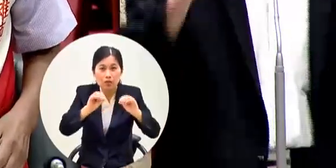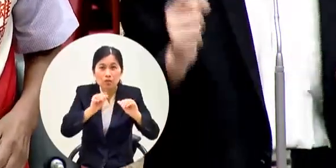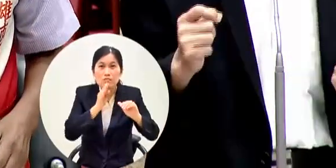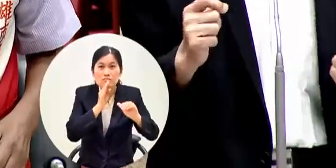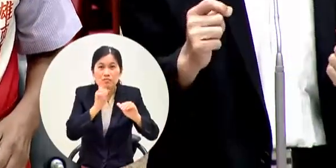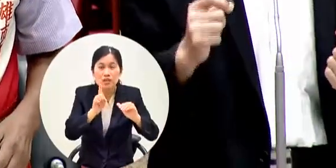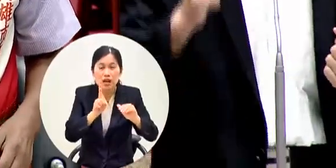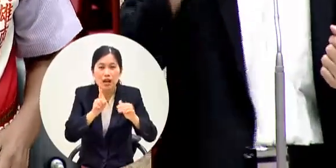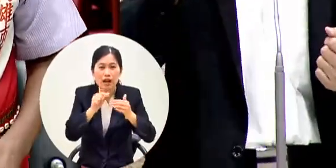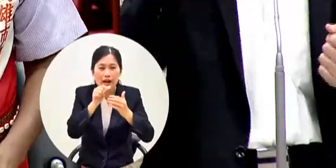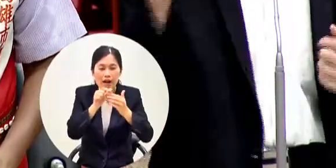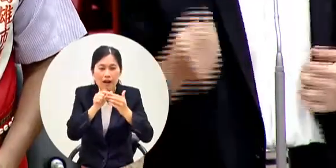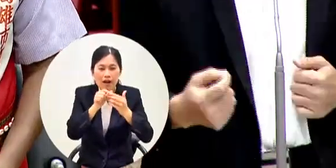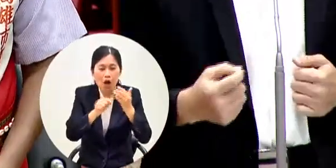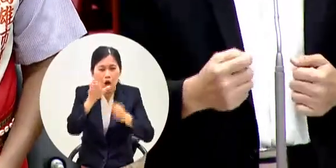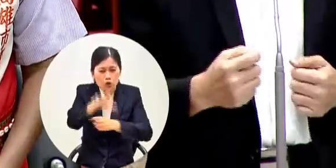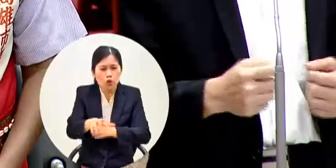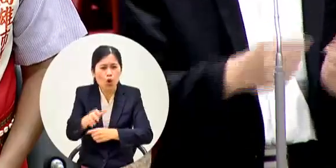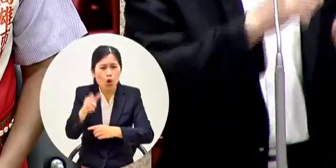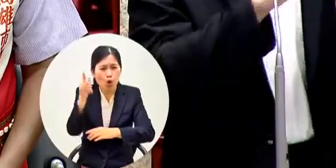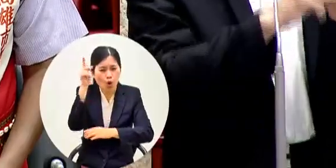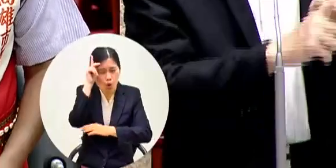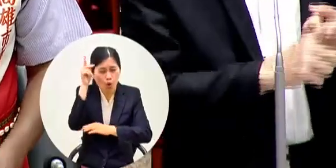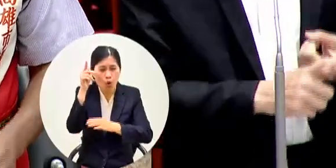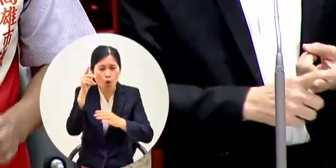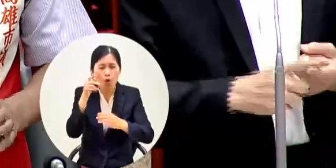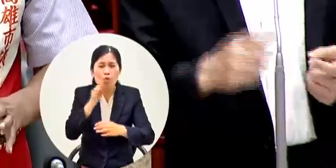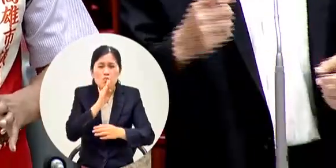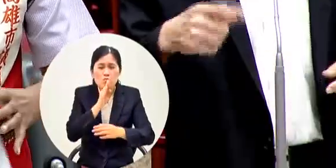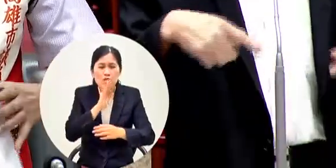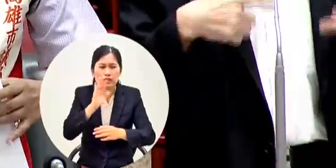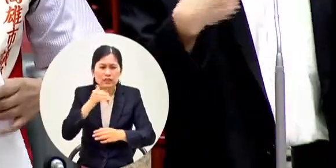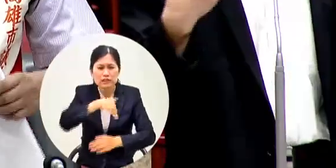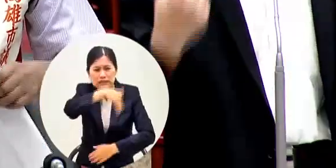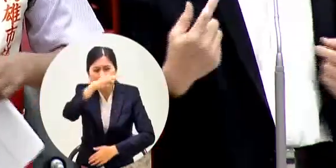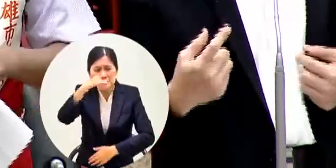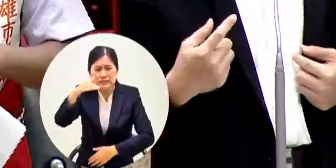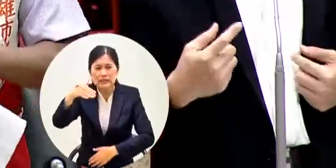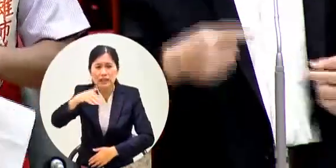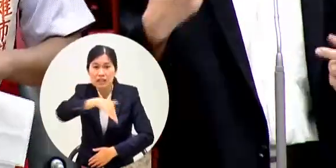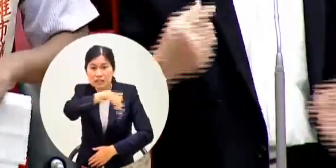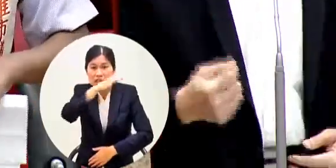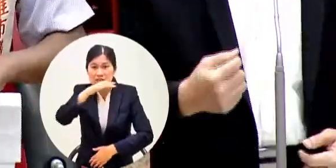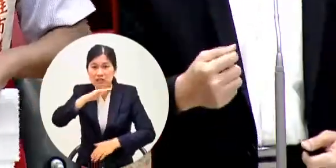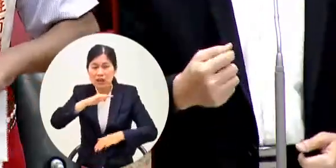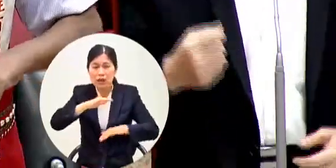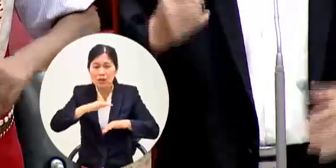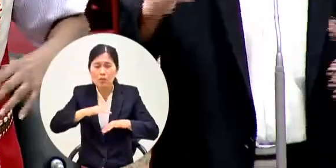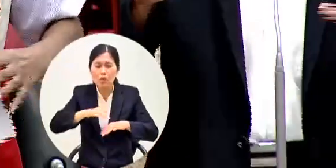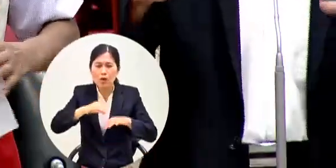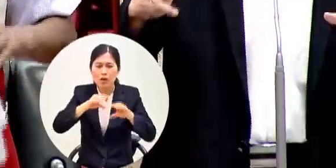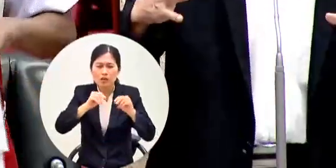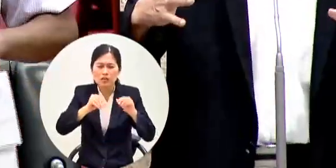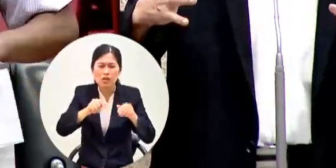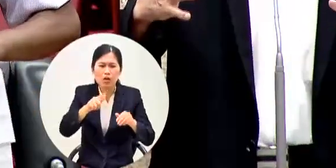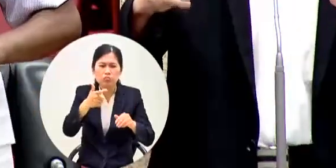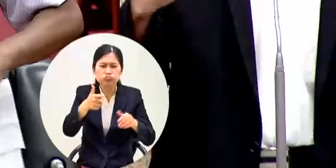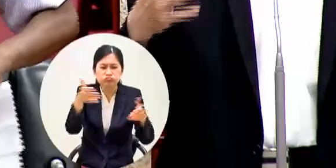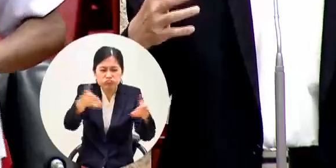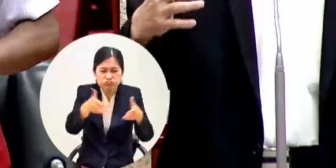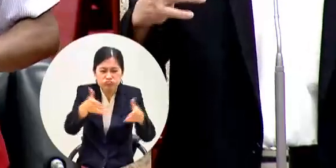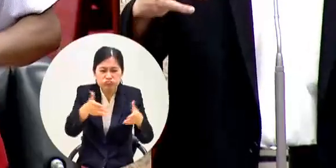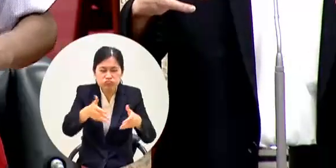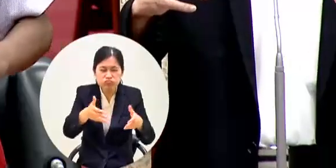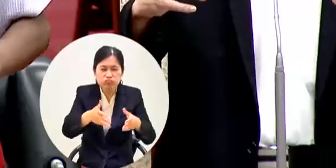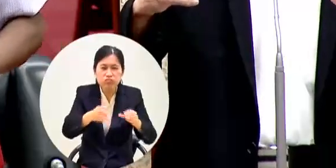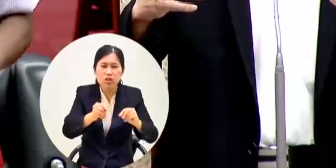因为跟议员报告，因为他的那个建地不足啦、啊，建地不足啊，哈、啊，他一般